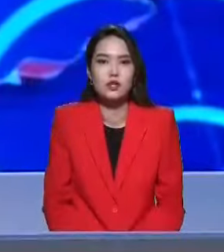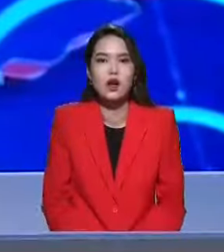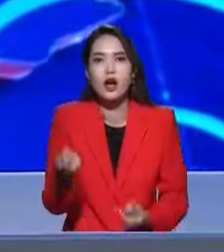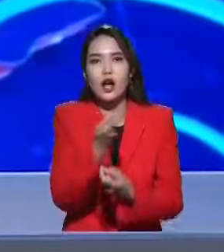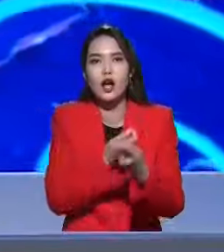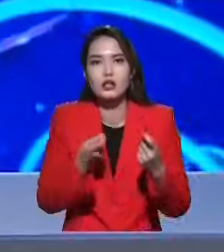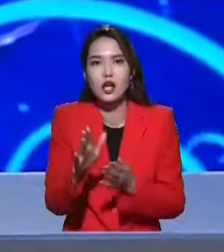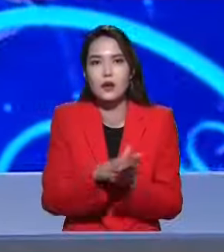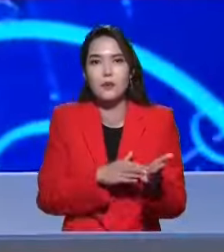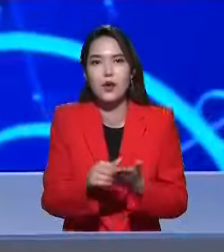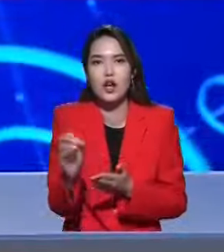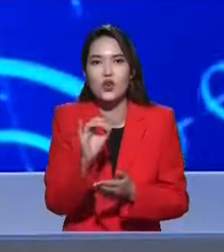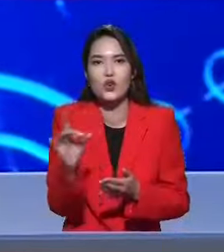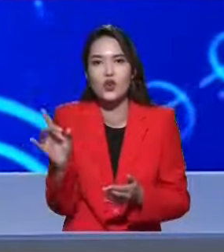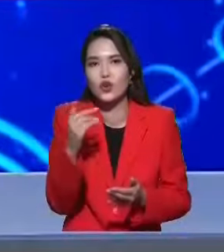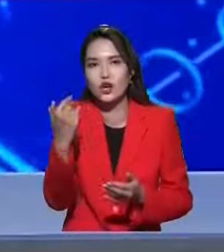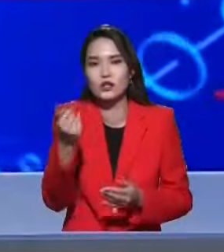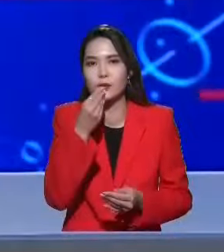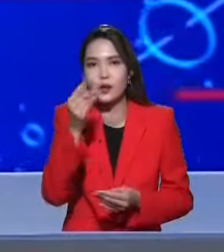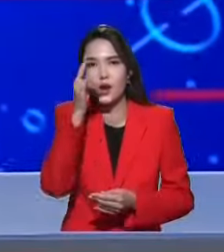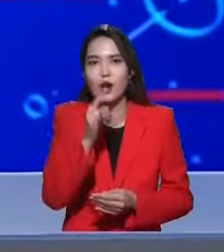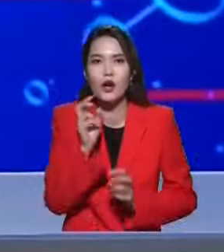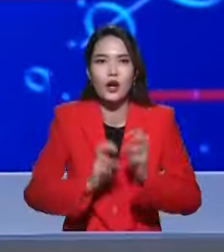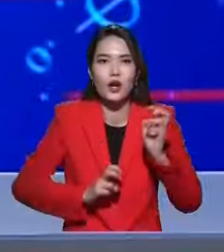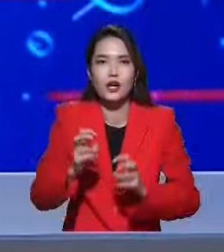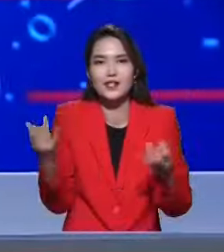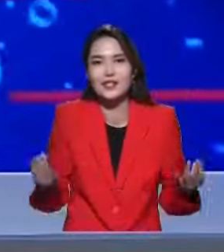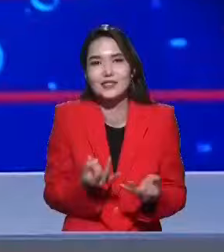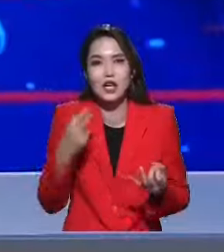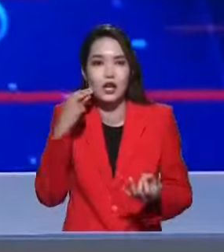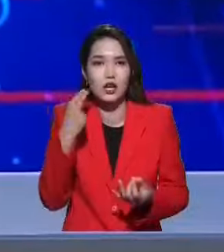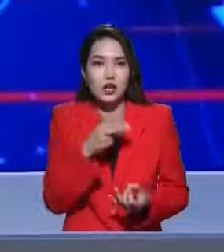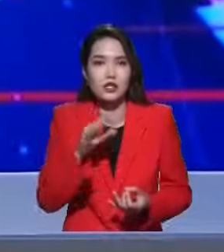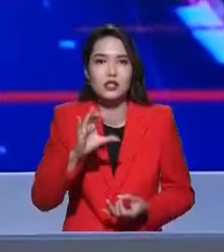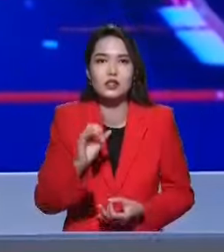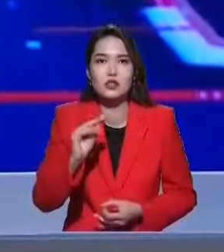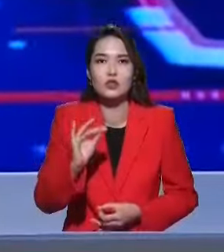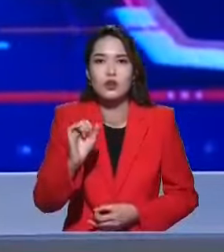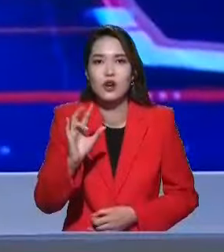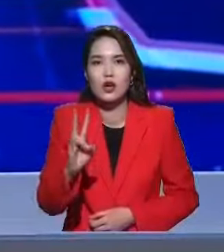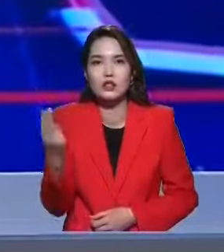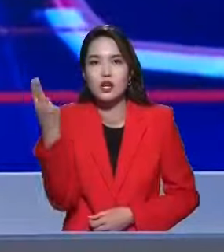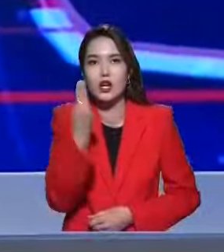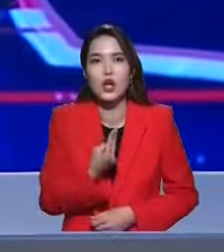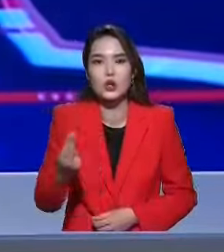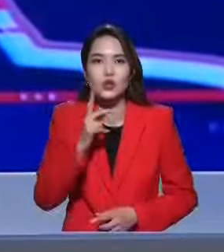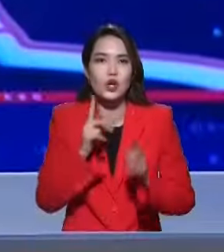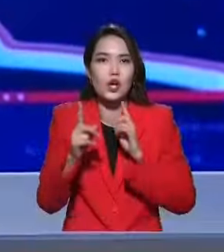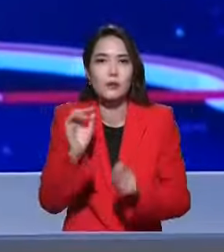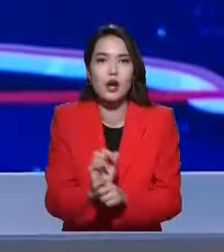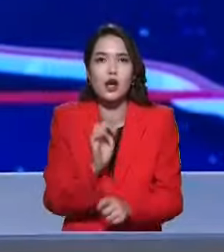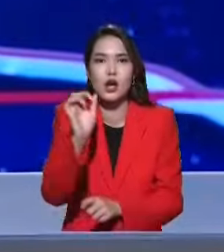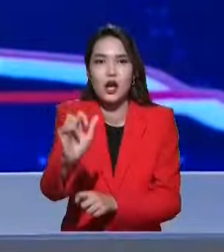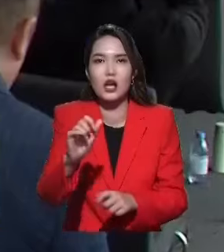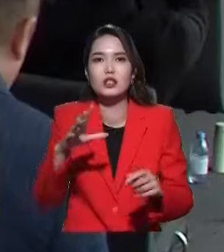Зерно и масложировая продукция казахстанского производства заинтересовала китайскую провинцию Сычуань. В столице прошел форум